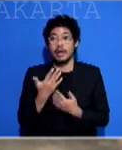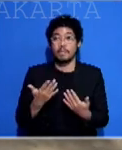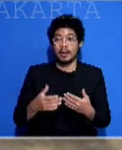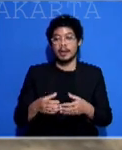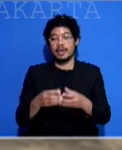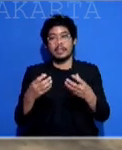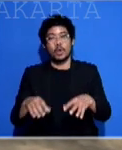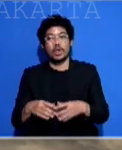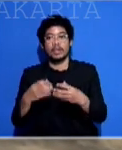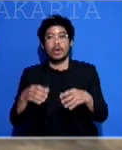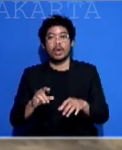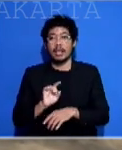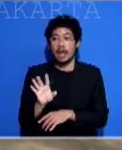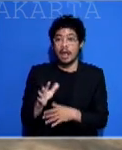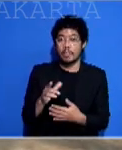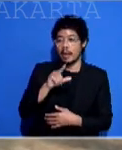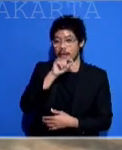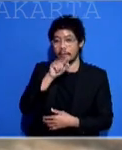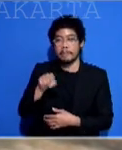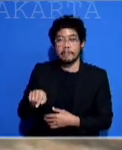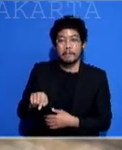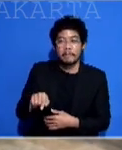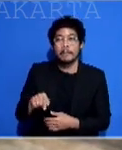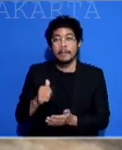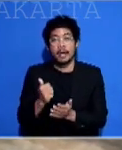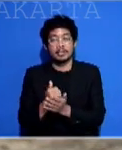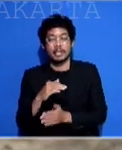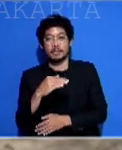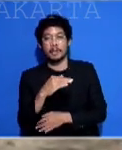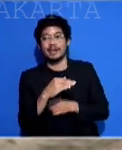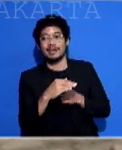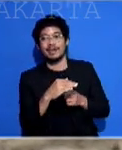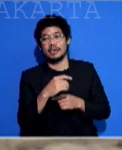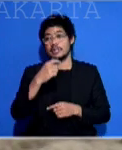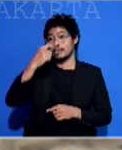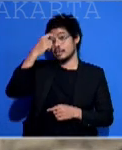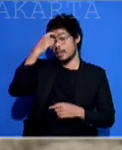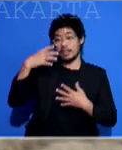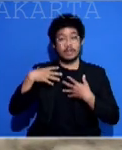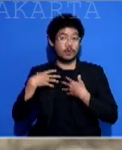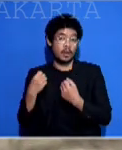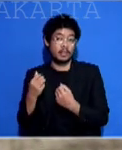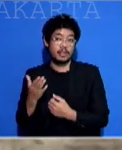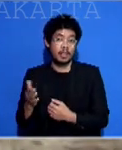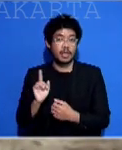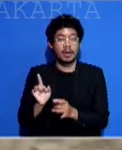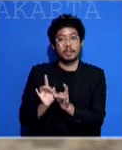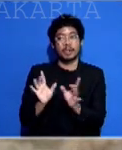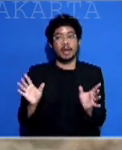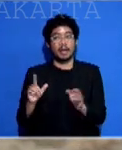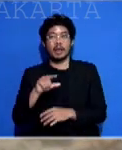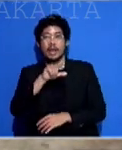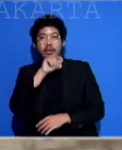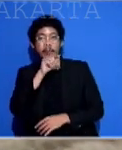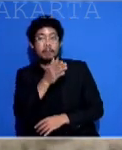ayam. Kelangkunganipun ngingah kambangan jih menika langkung tahan dateng wontenipun sesakit kapandhingaken kalian ayam. Rumiyinipun kadang